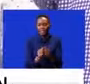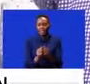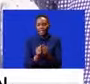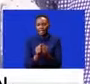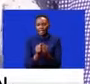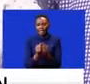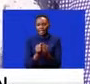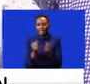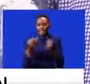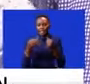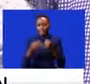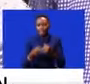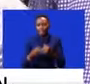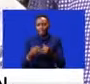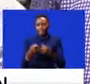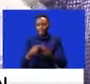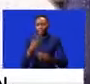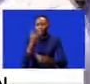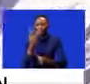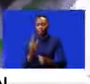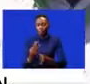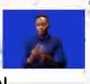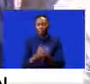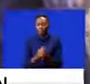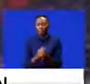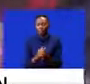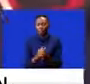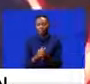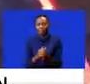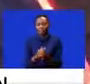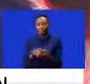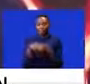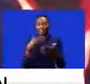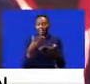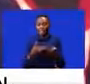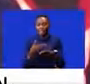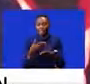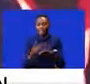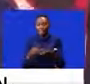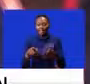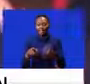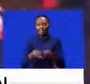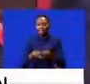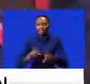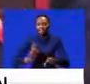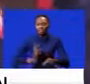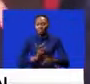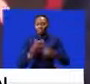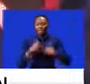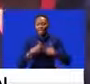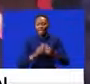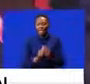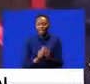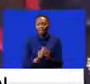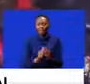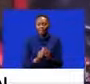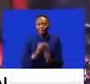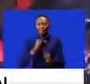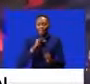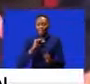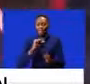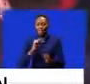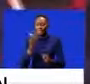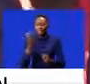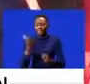ma wantiere ni mar ang'wen. Erokamano ahinya Neli. Mena neno ka nitiere wendo ma nitie bath Migosi Paul kanyo,